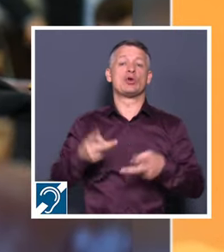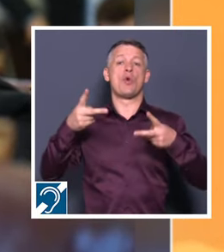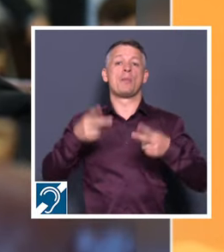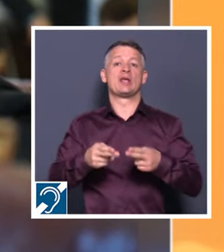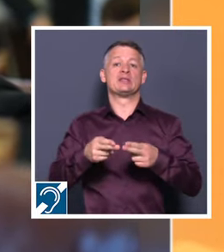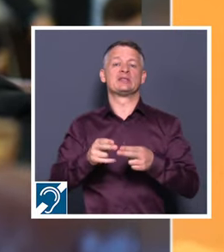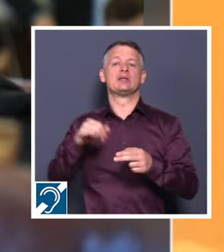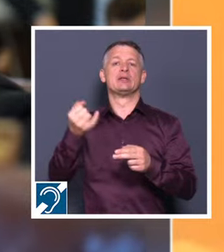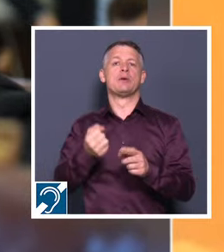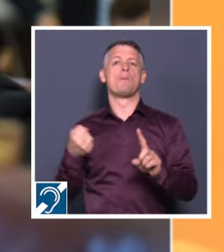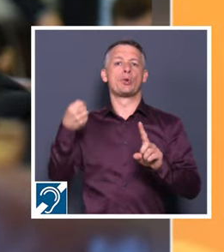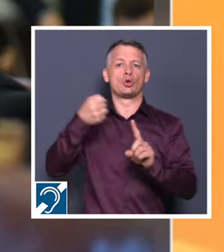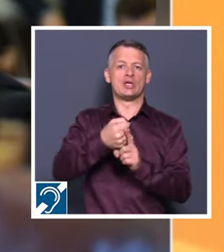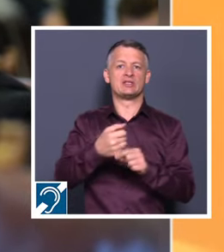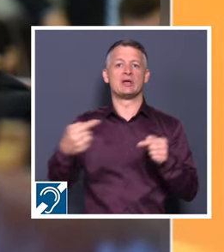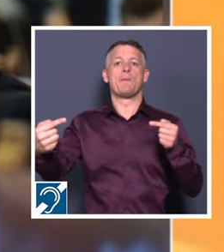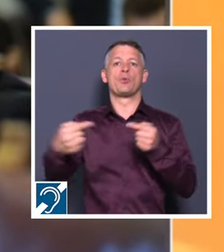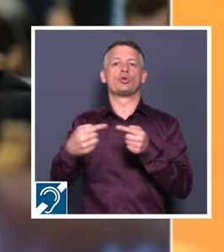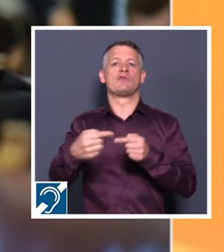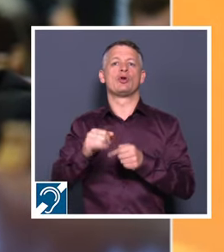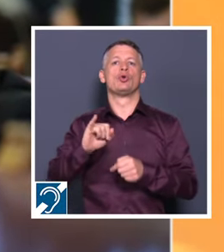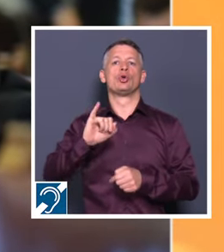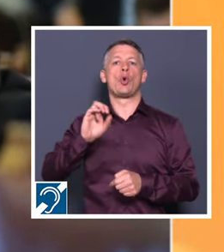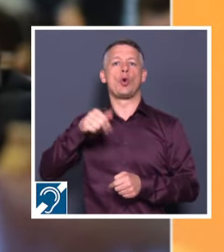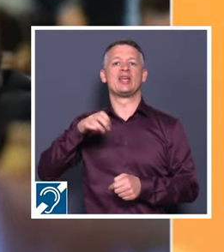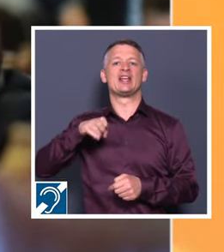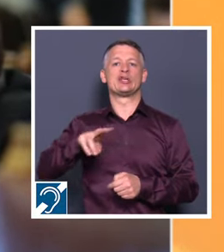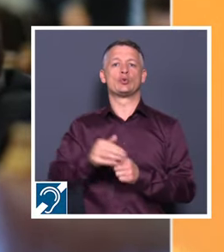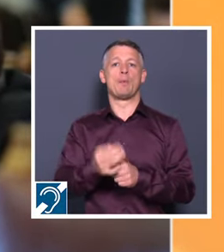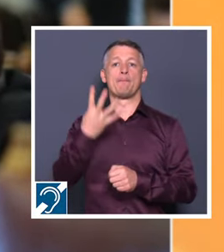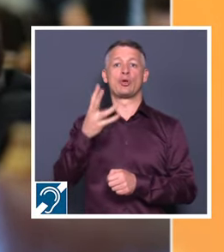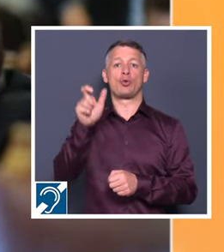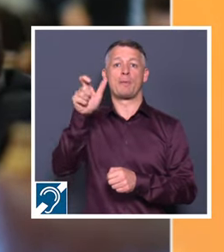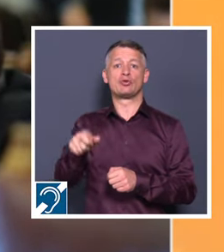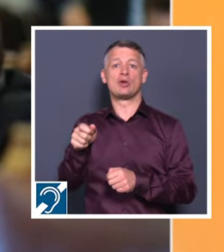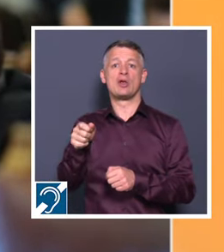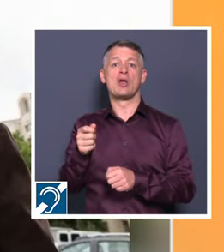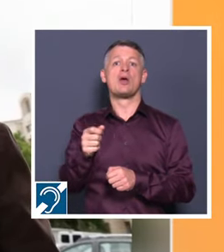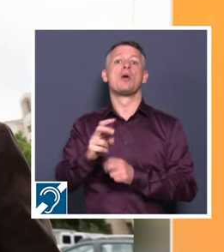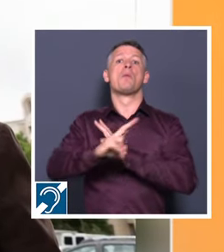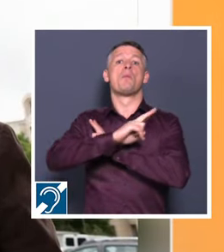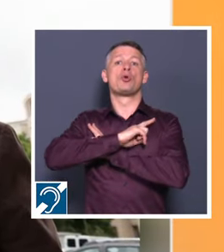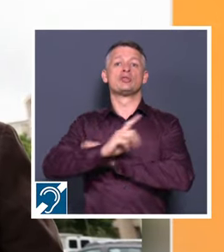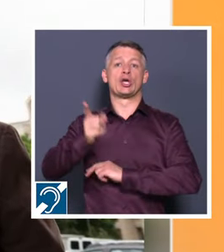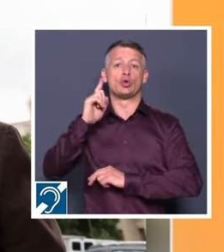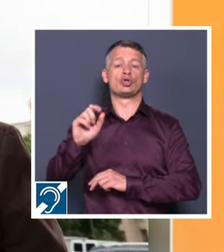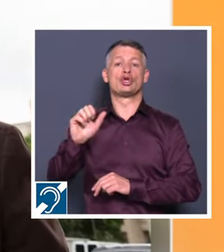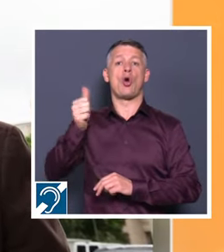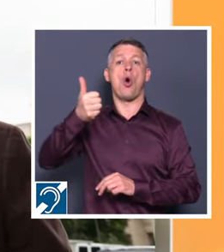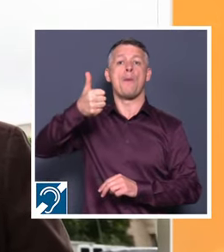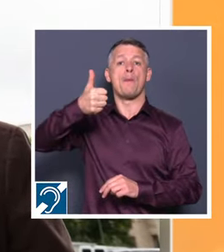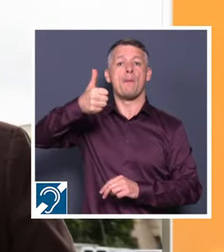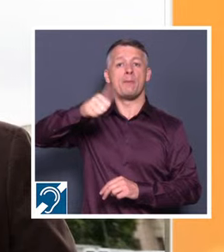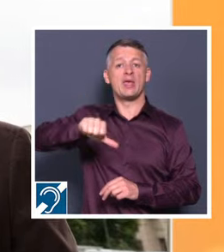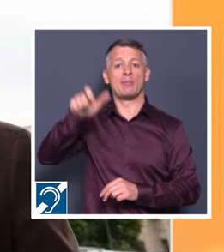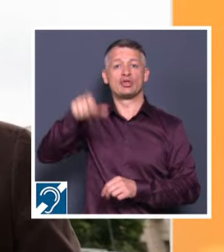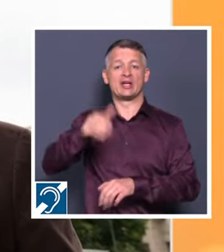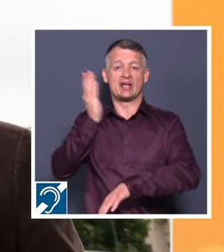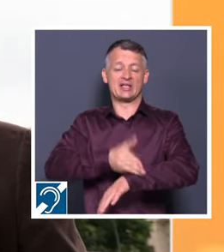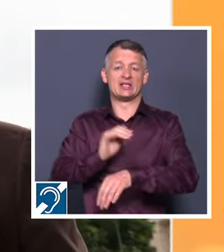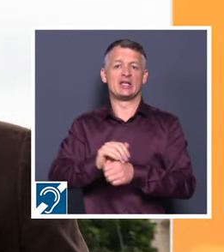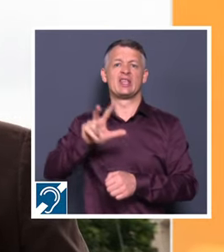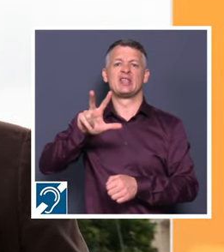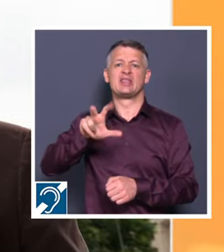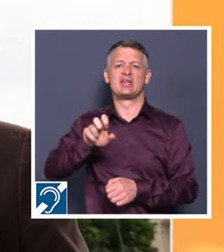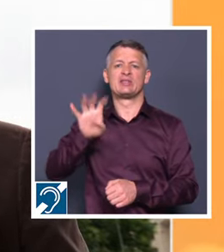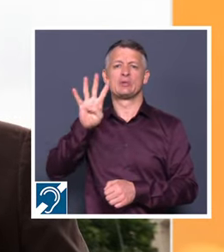universității împotriva lui Ion Iliescu. 4 oameni au murit atunci și peste 1.000 au fost răniți. Vorbim de fapte așadar petrecute în urmă cu 34 de